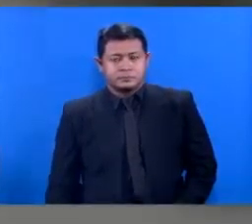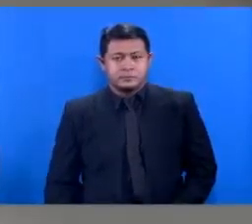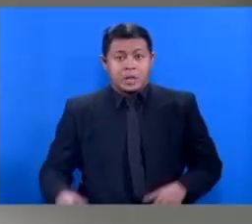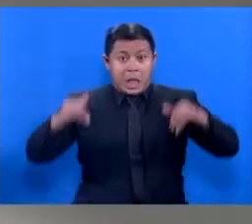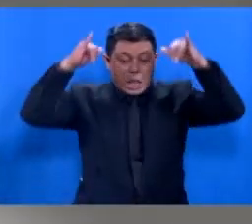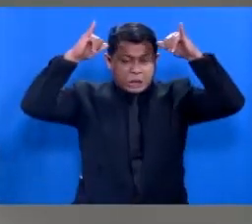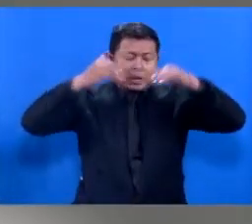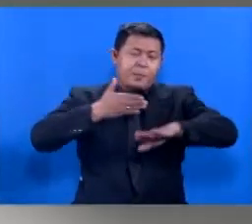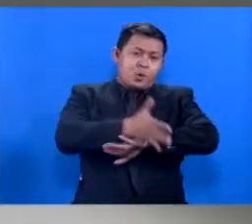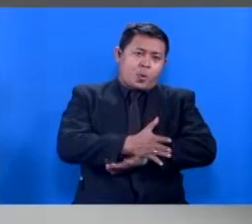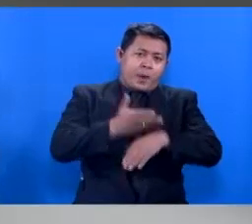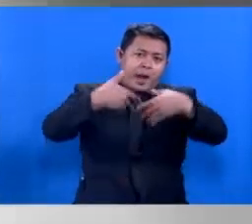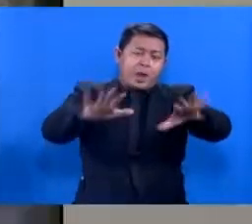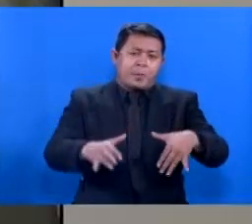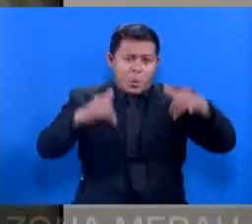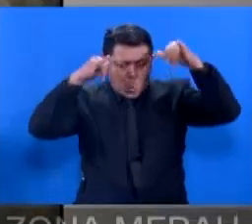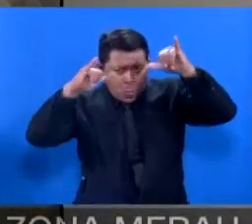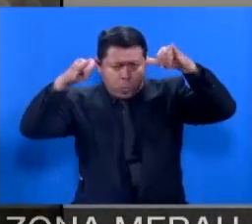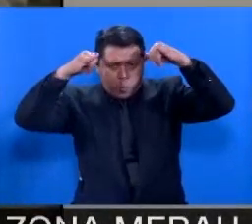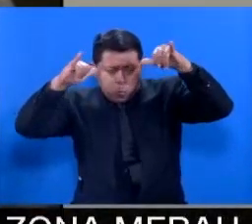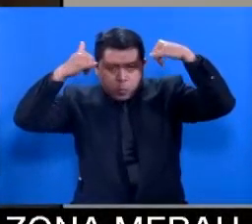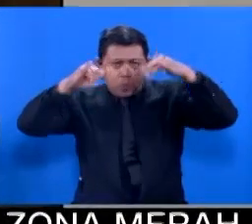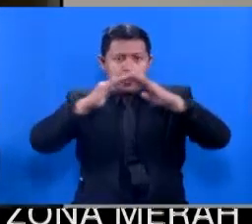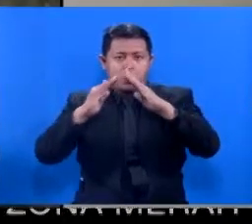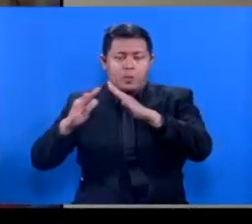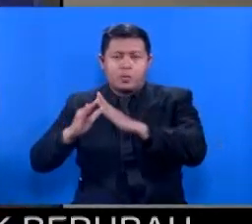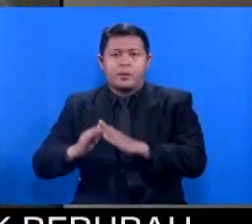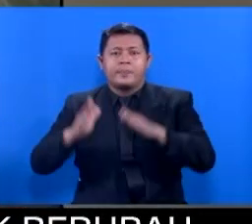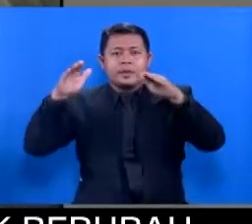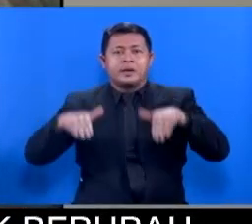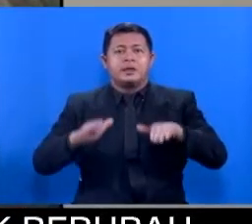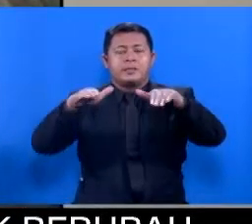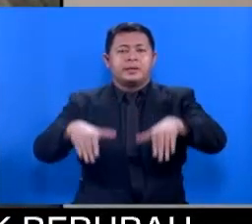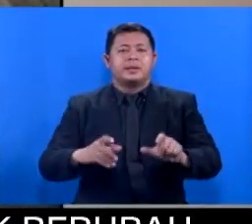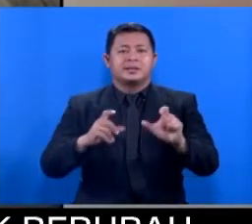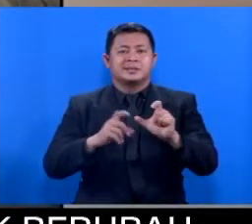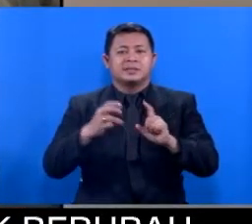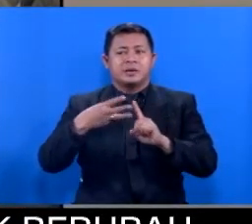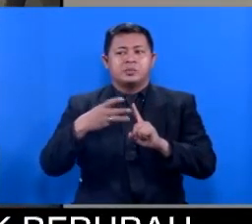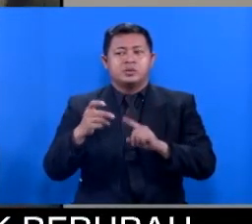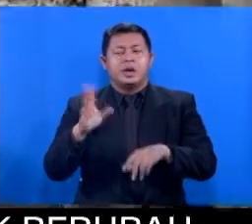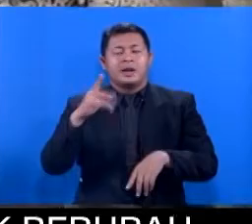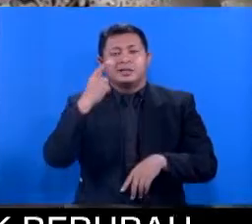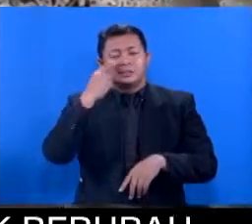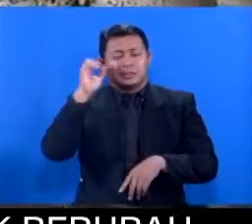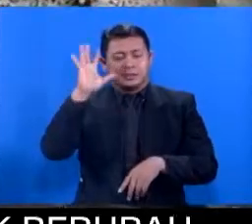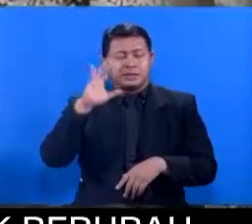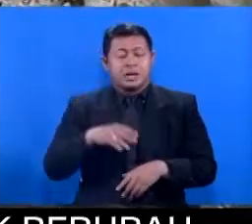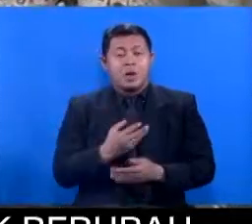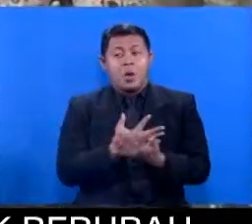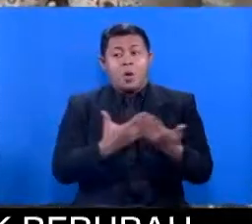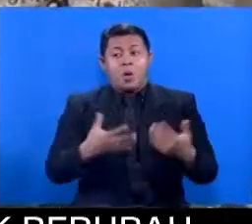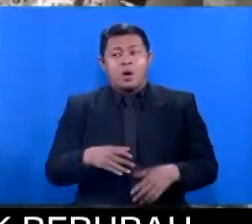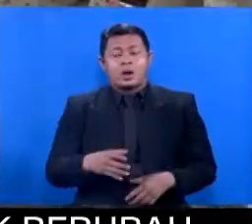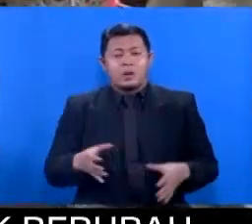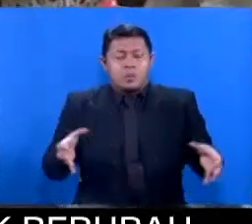Seekor sapi kurban lepas dan mengamuk di tengah permukiman warga di Menteng Wadas, Setiabudi, Jakarta Selatan, Selasa siang. Seorang warga yang